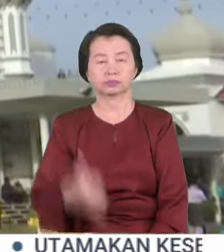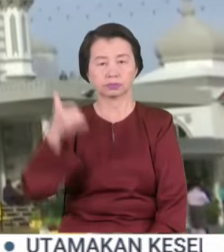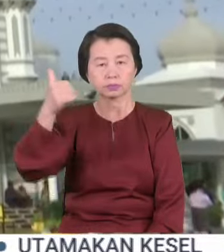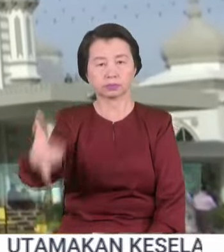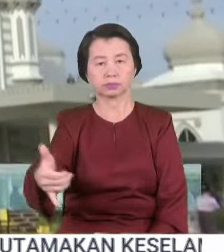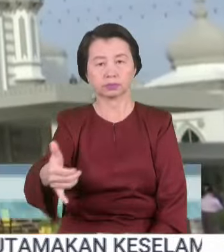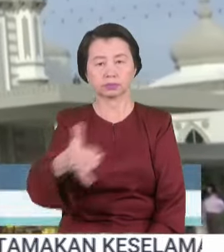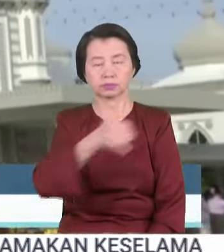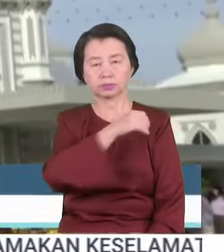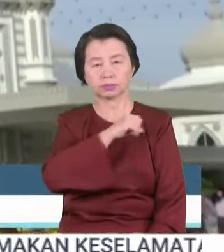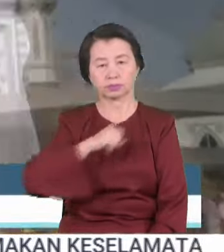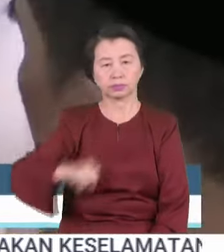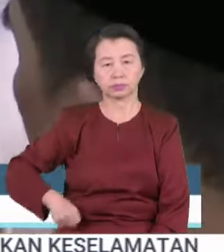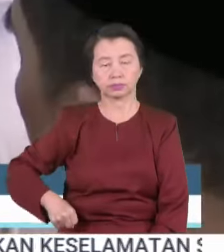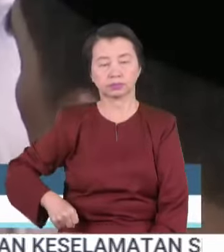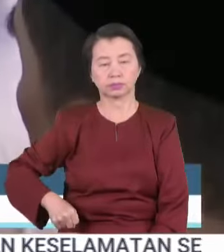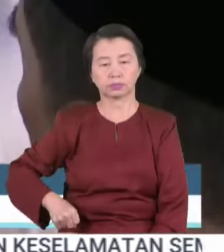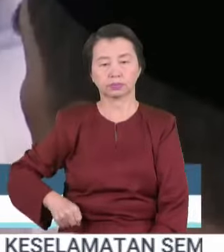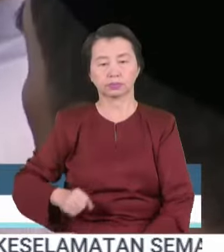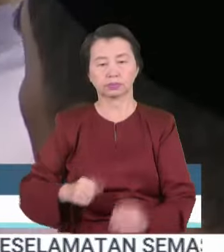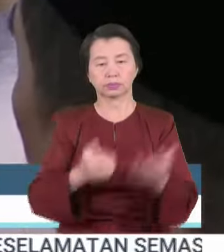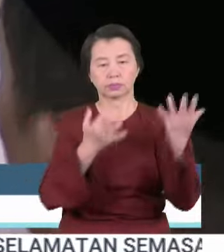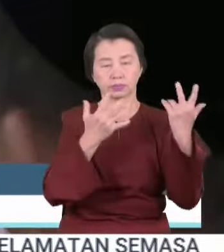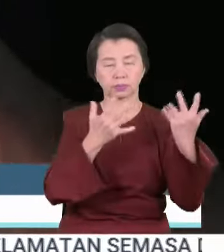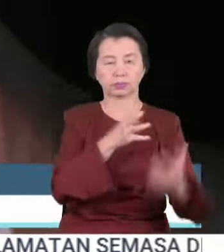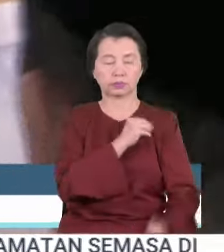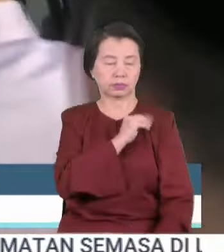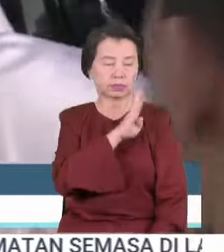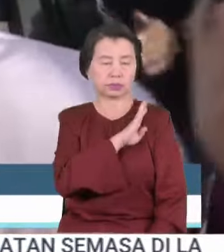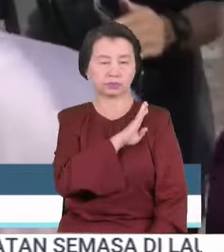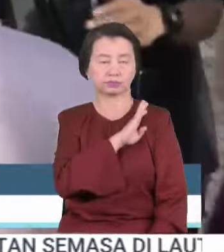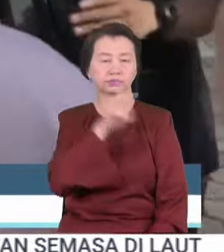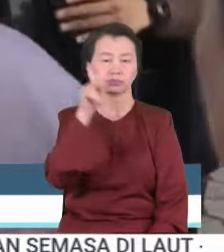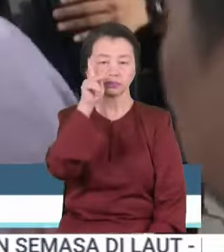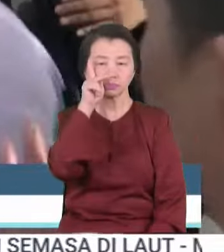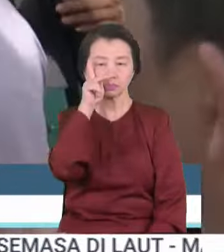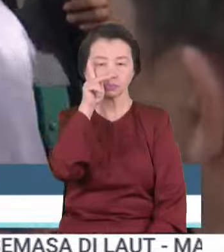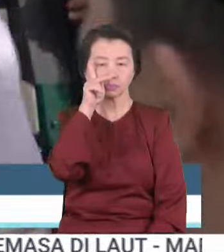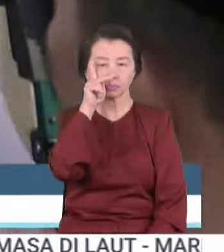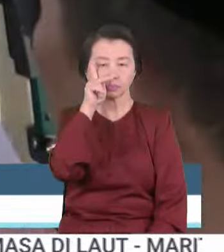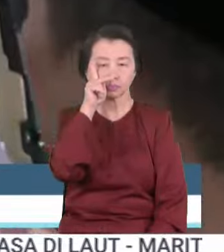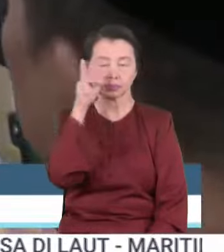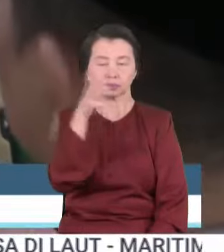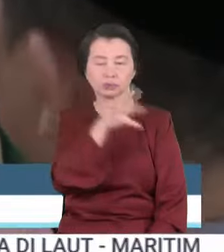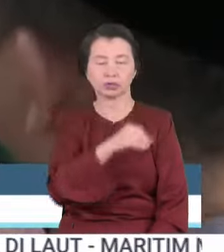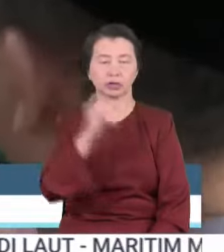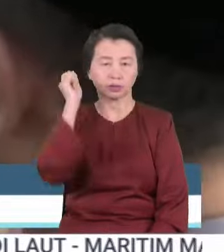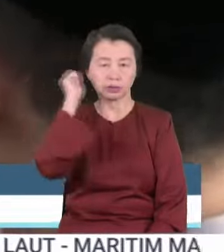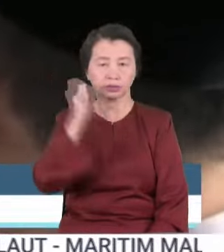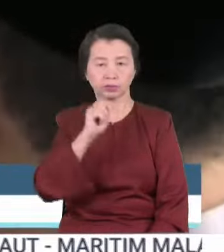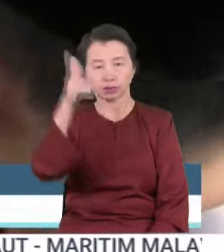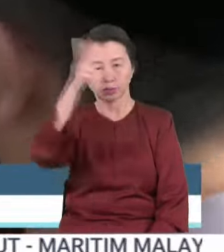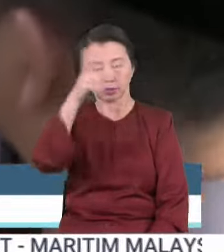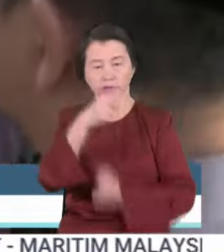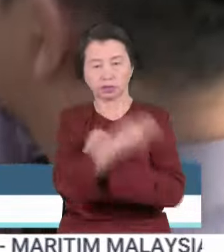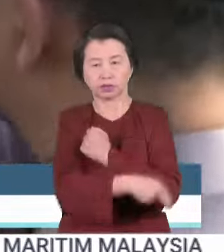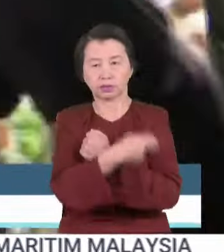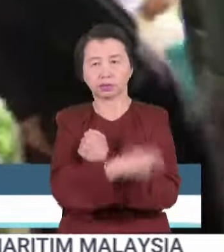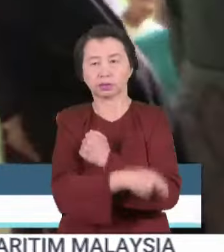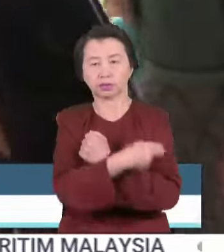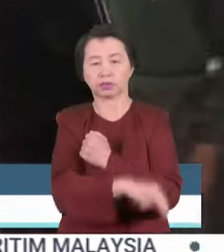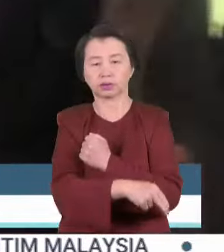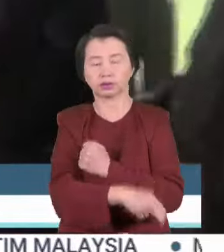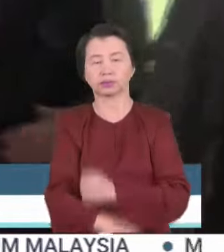Keberangkatan tiba Al-Aminul Karim Sultan Salahuddin disambut Menteri Besar Datuk Seri Muhammad Sanusi Maknur dan Setiausaha Kerajaan Negeri Datuk Seri